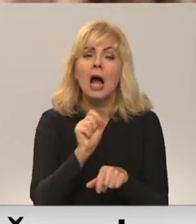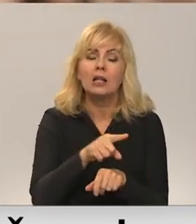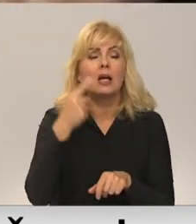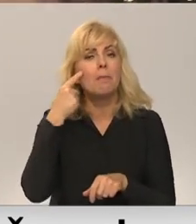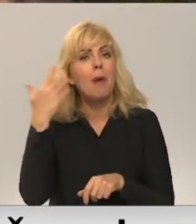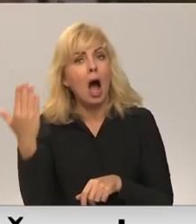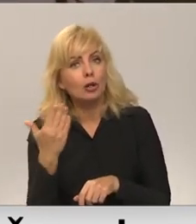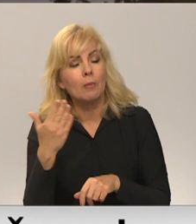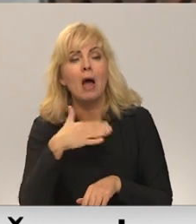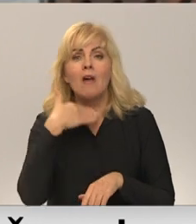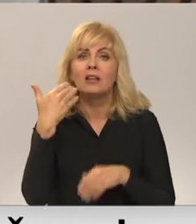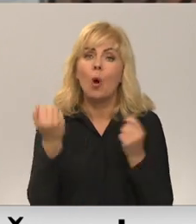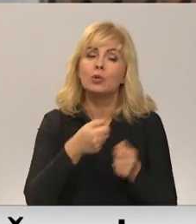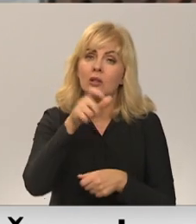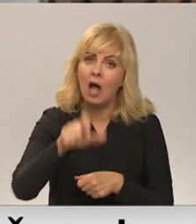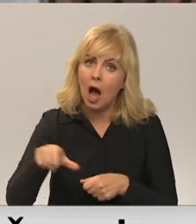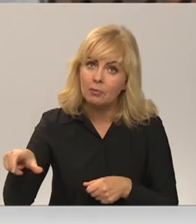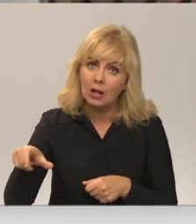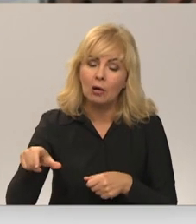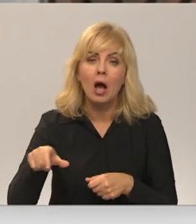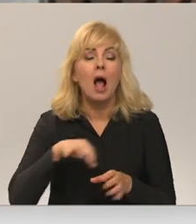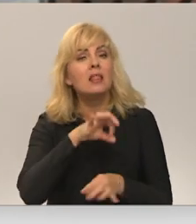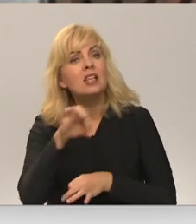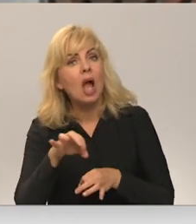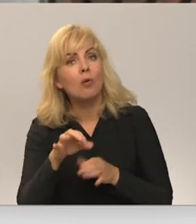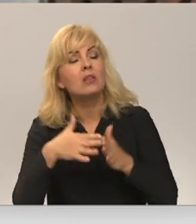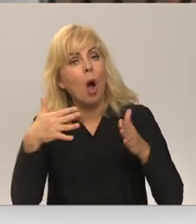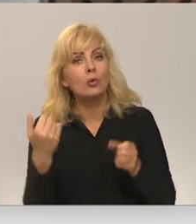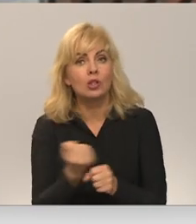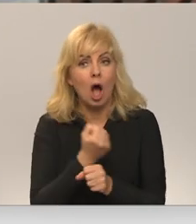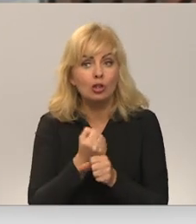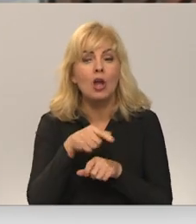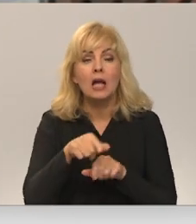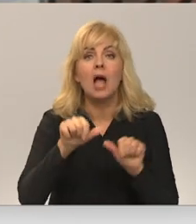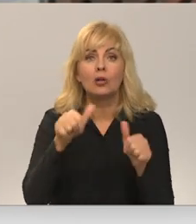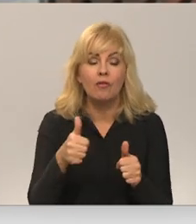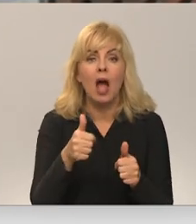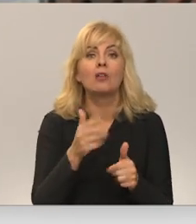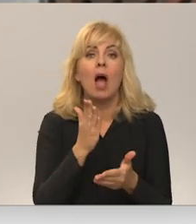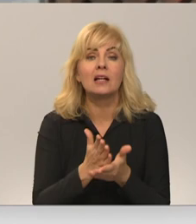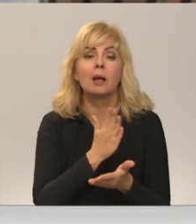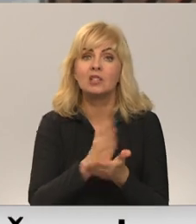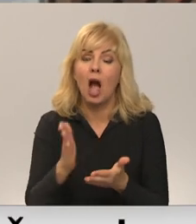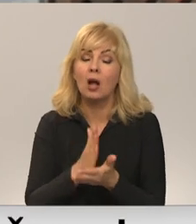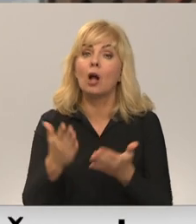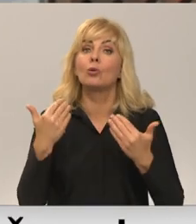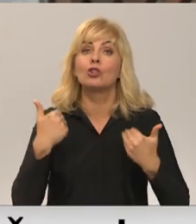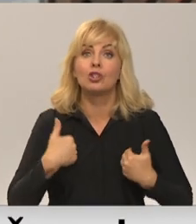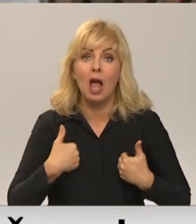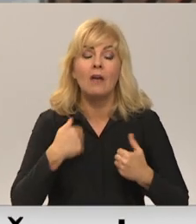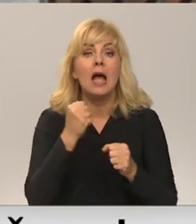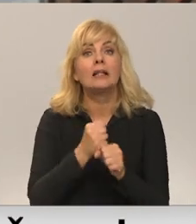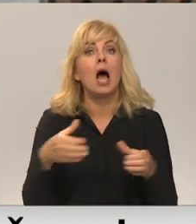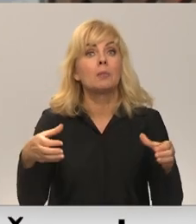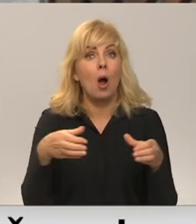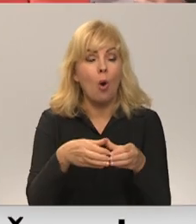ir vajadzīgi tik daudz darbinieku, vai mēs kaut ko lieku daudz, ko esam darījuši. Nu, tādā veidā, ka esam sakārtojuši sevi vairāk un darba kolektīvs